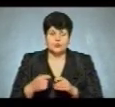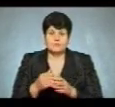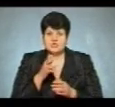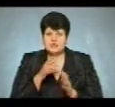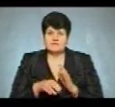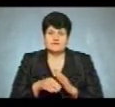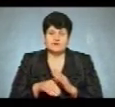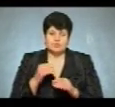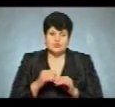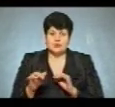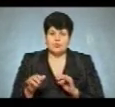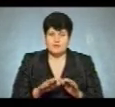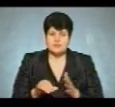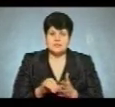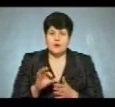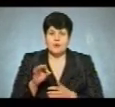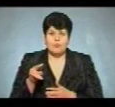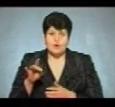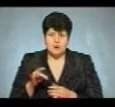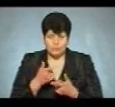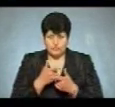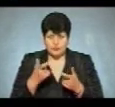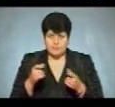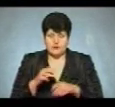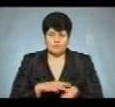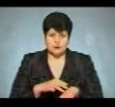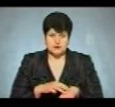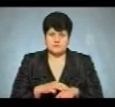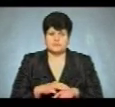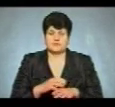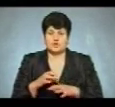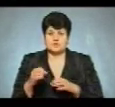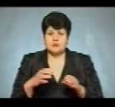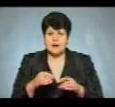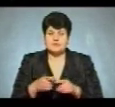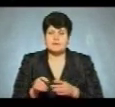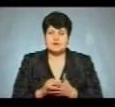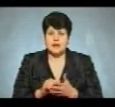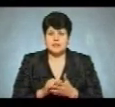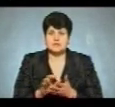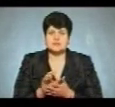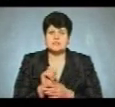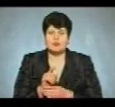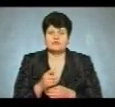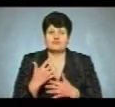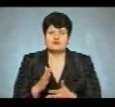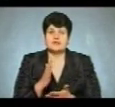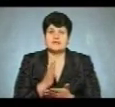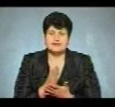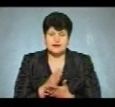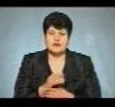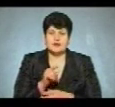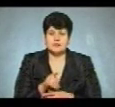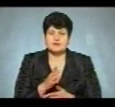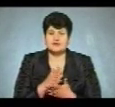передвиборчої кампанії представники «Опори» повідомляють поліцію. Розбираємо ті заяви і повідомлення, які в нас вже є, а їх є